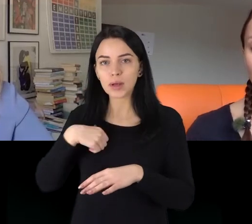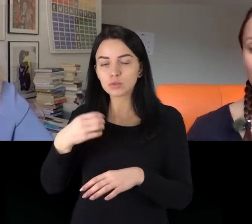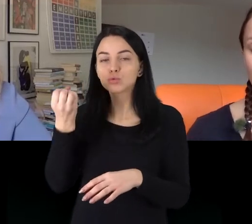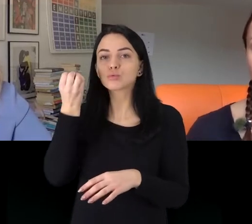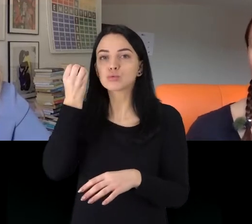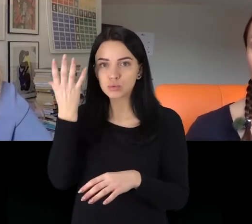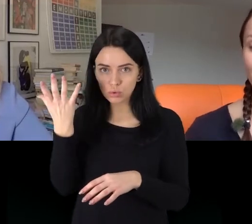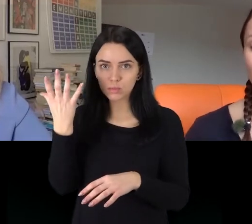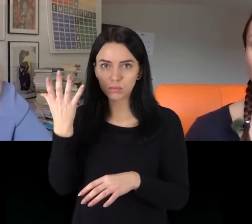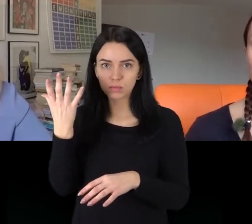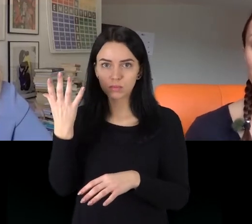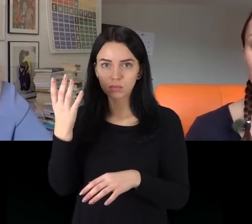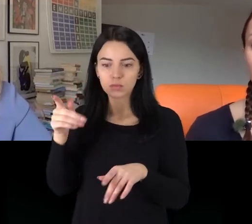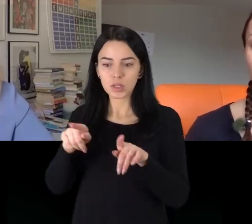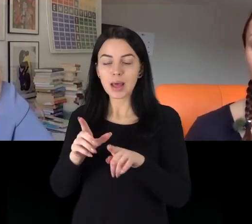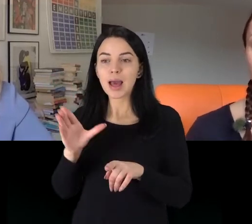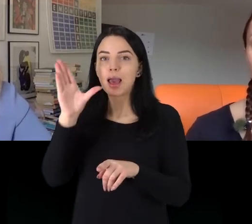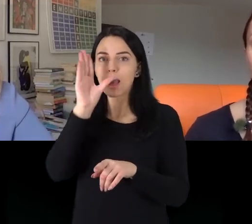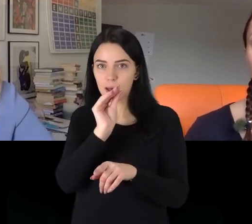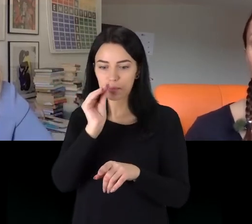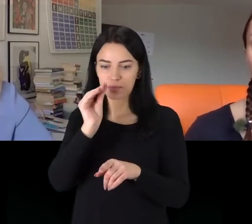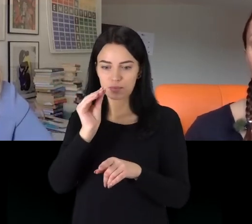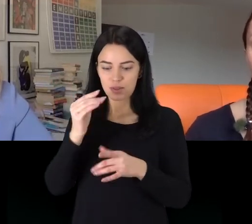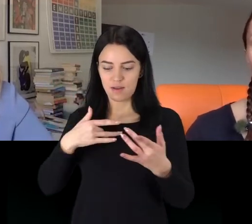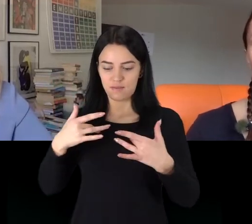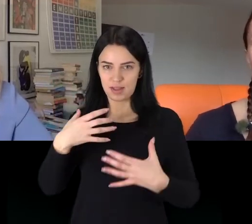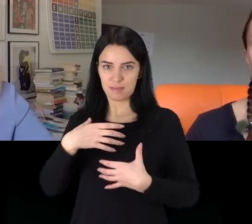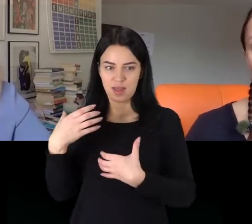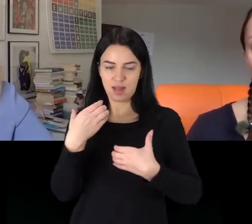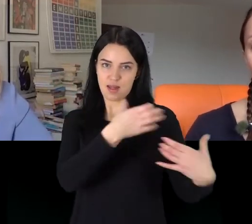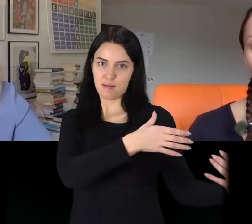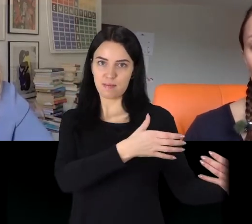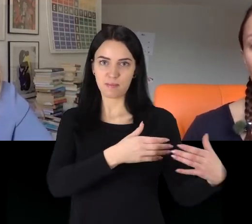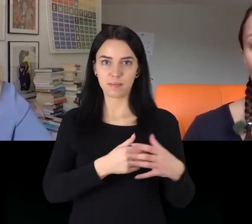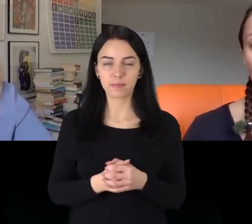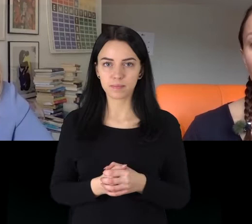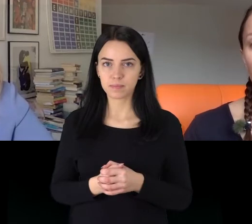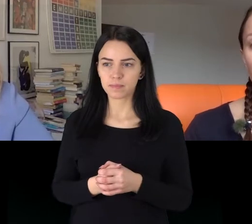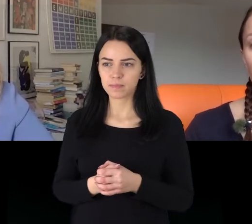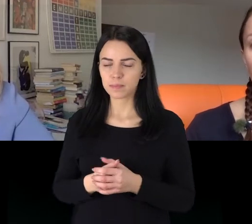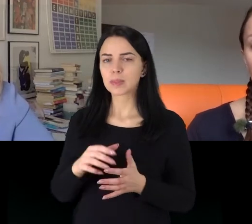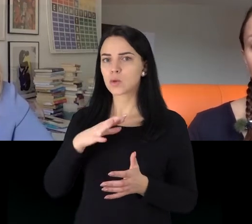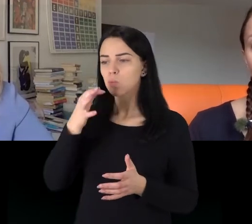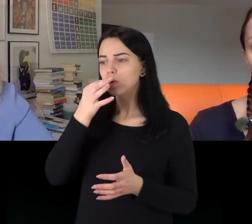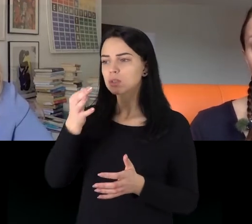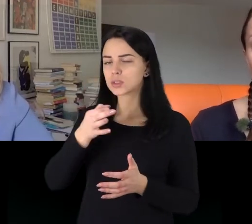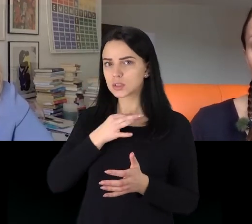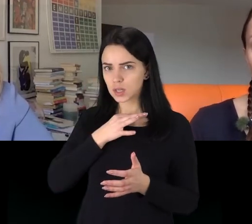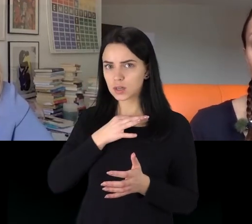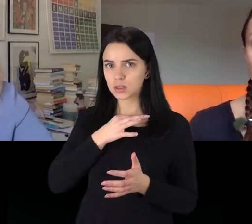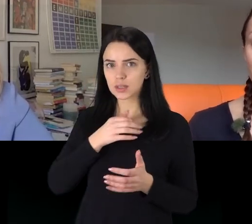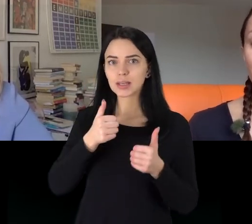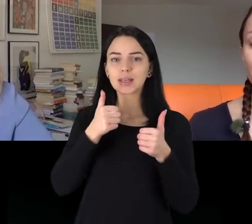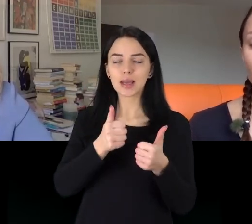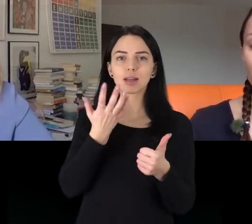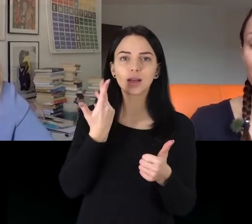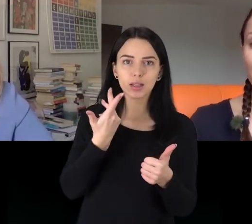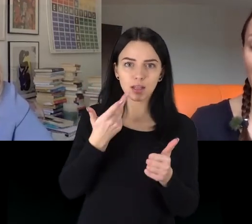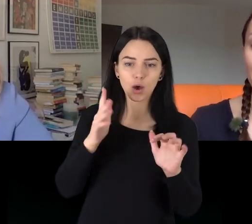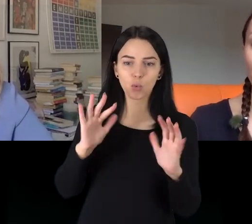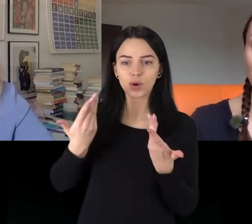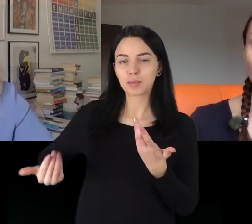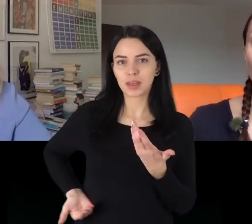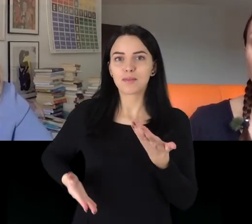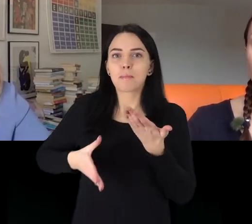kad sugebėtum atsiskirti. Ir man atrodo, tie modeliai, kaip ir jūs sakot, jie geri tol, kol jie padeda išgyventi, kol